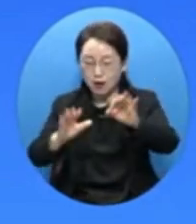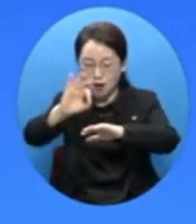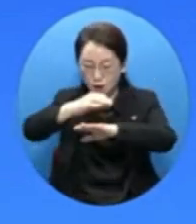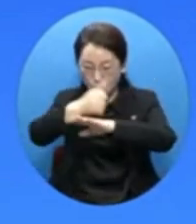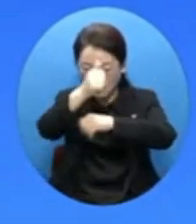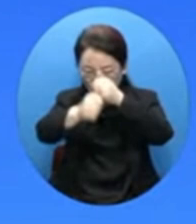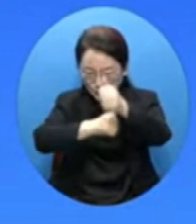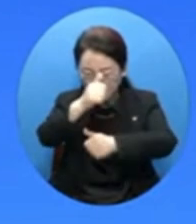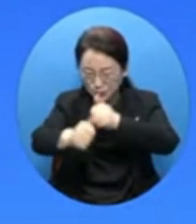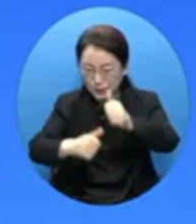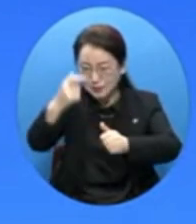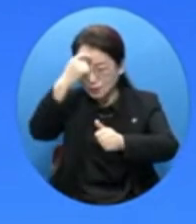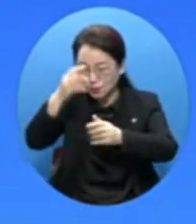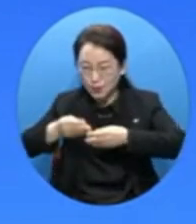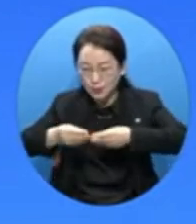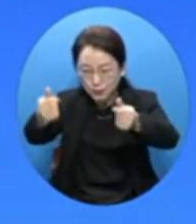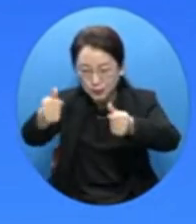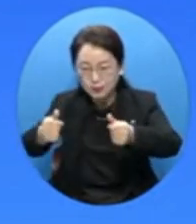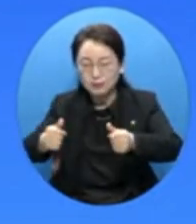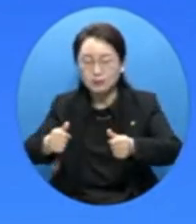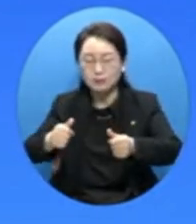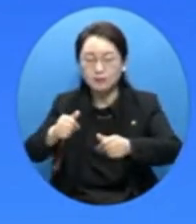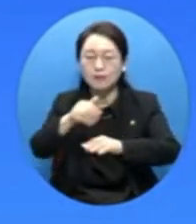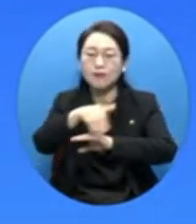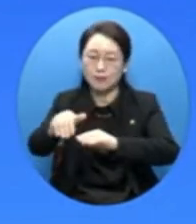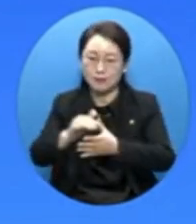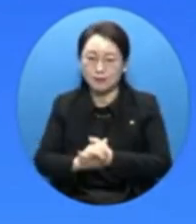기독교 박멸운동을 펼쳤습니다. 그래서